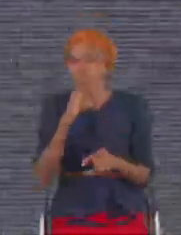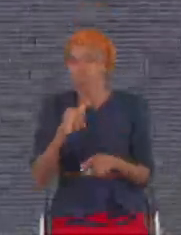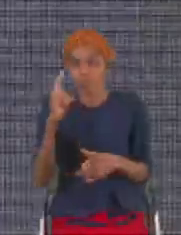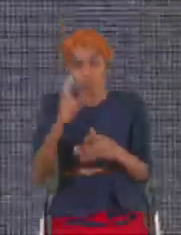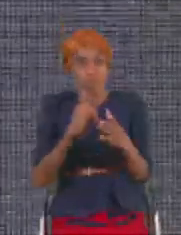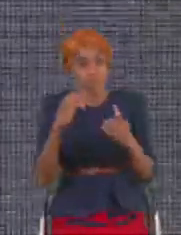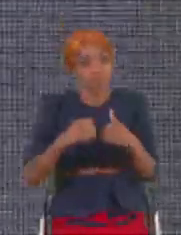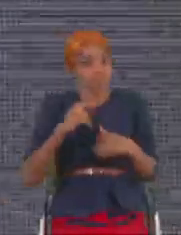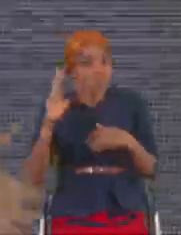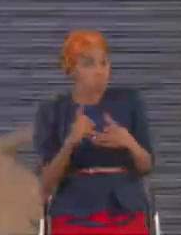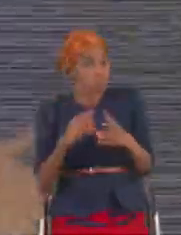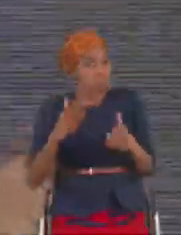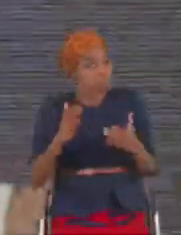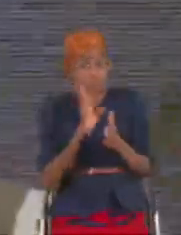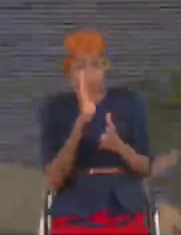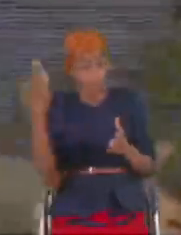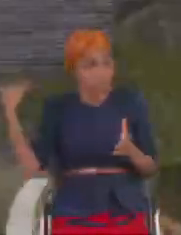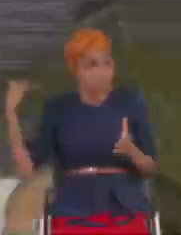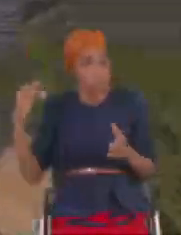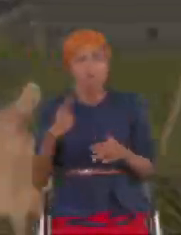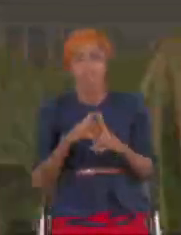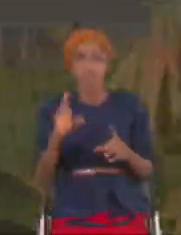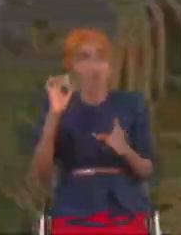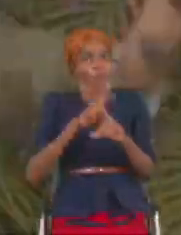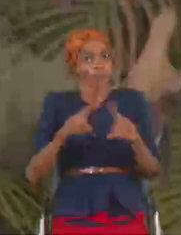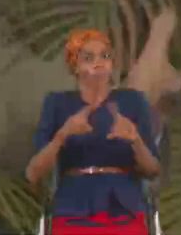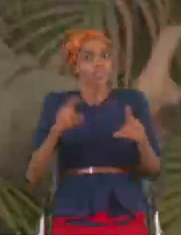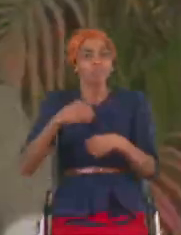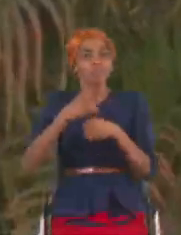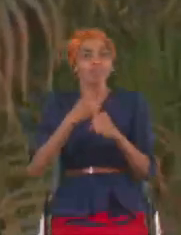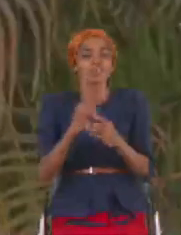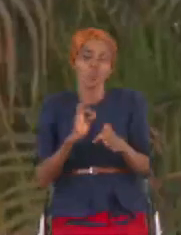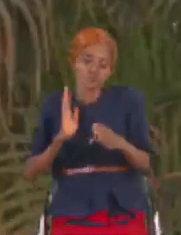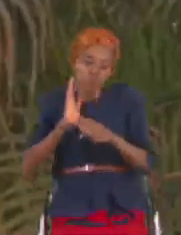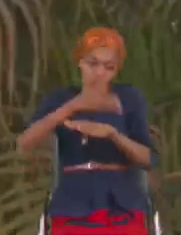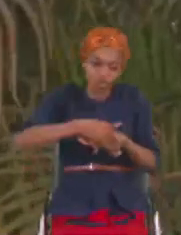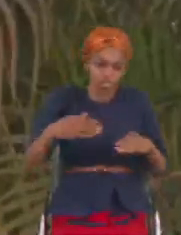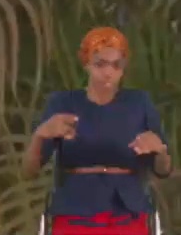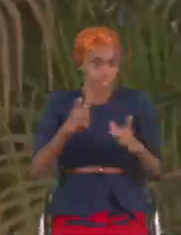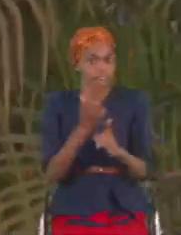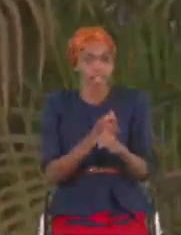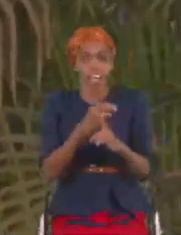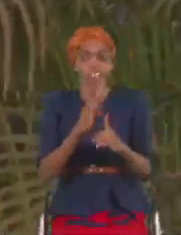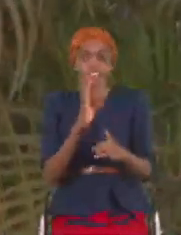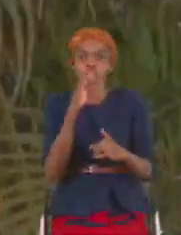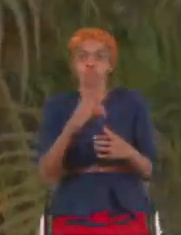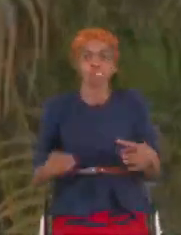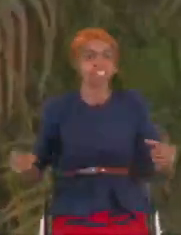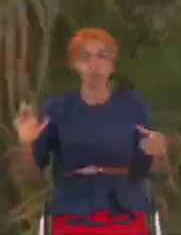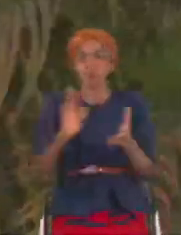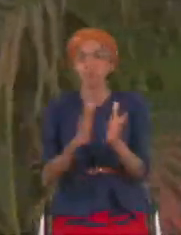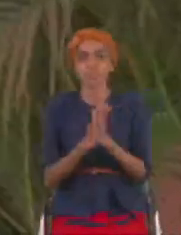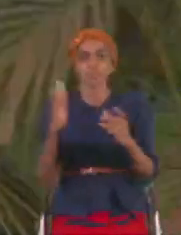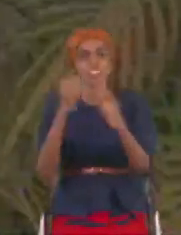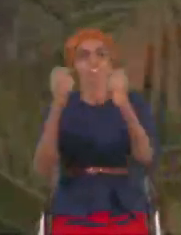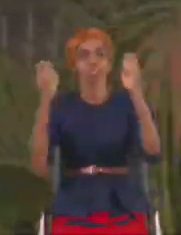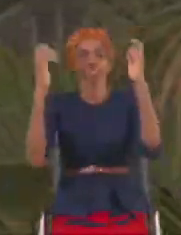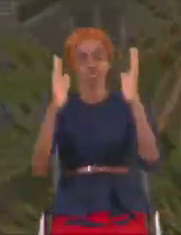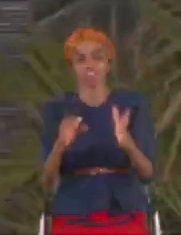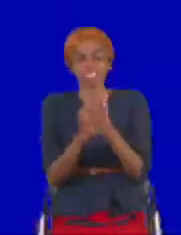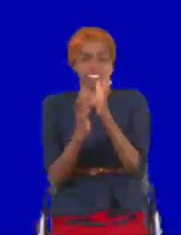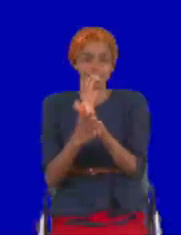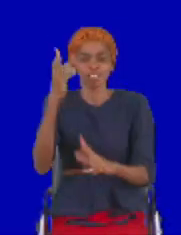fera de toi ce qu'il ne fera pas de toi ce que tu sors tu es tu es et tu te feras franchi la ligne sauter les obstacles et israir vainqueur au